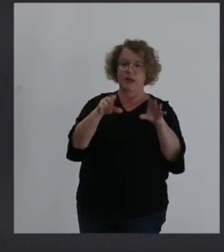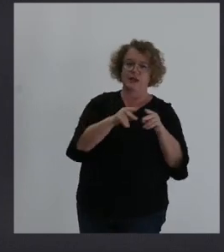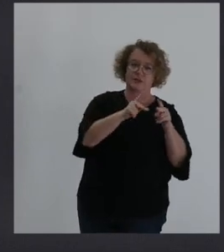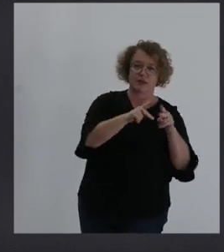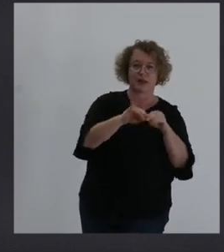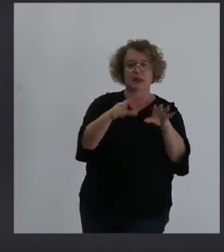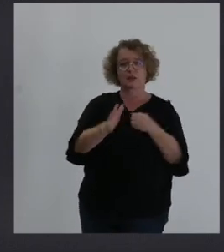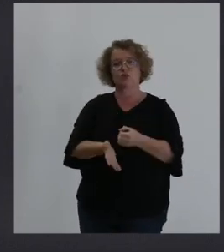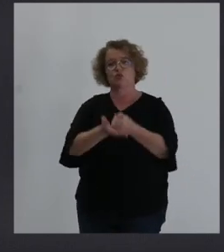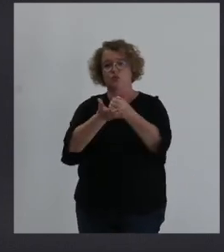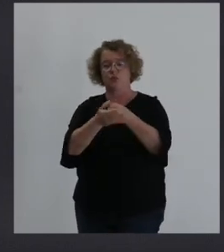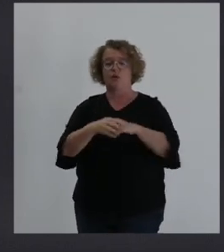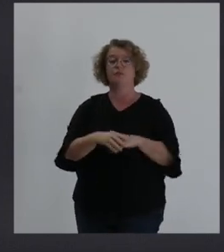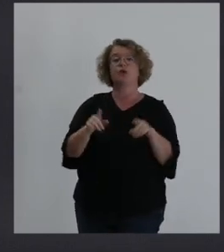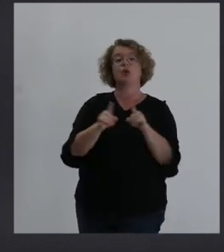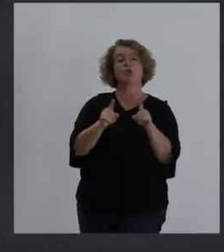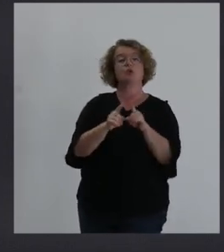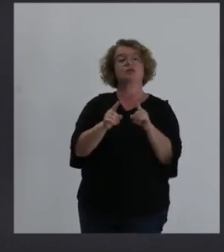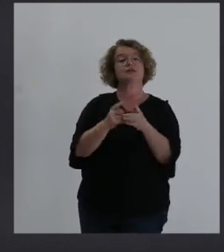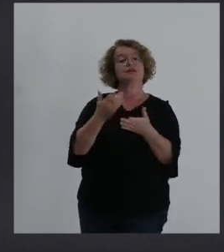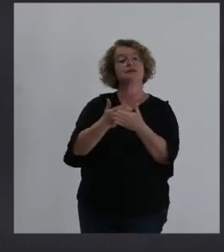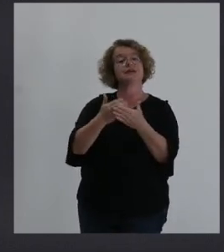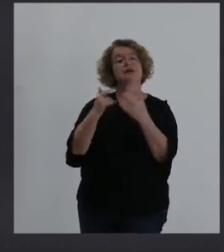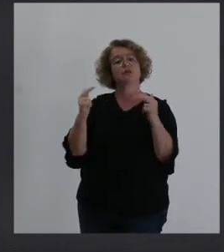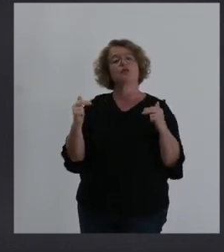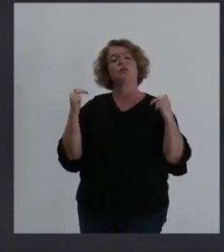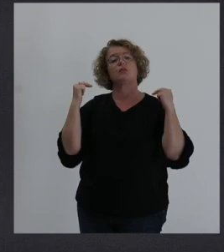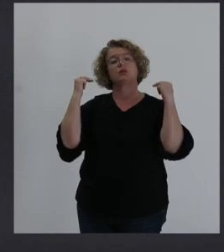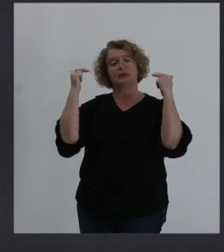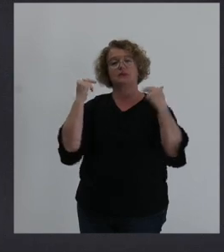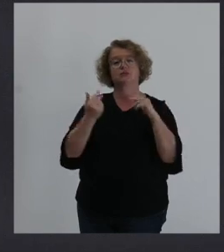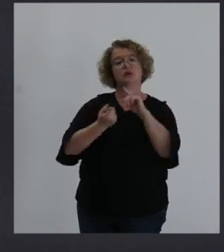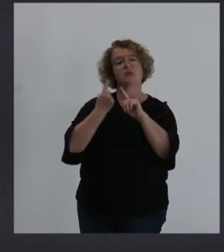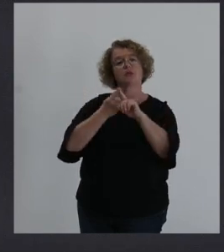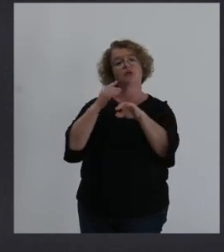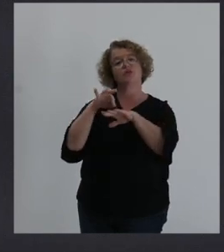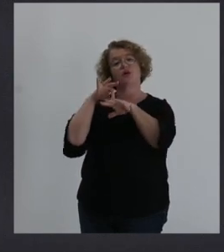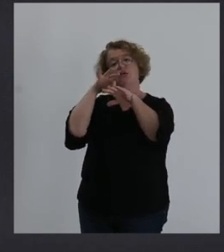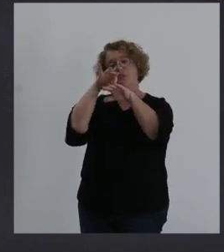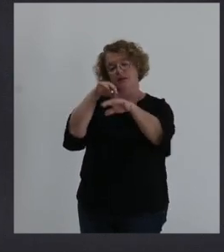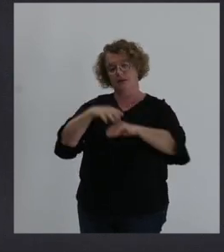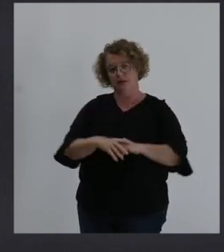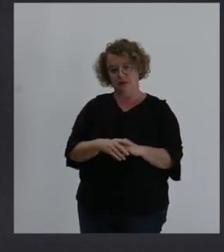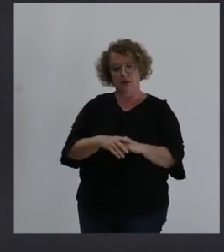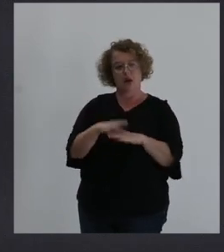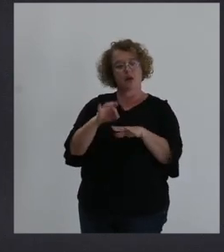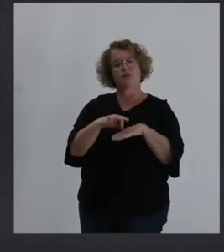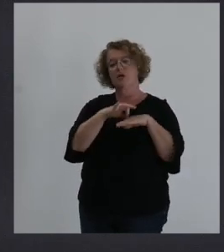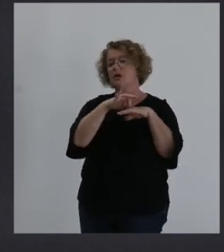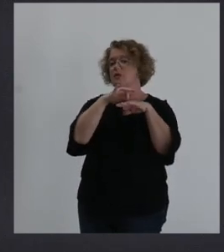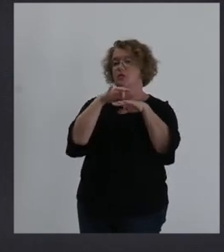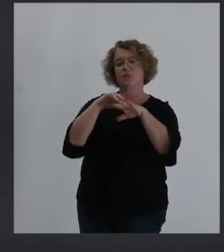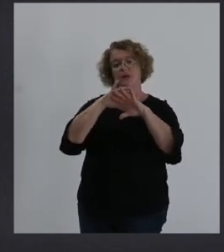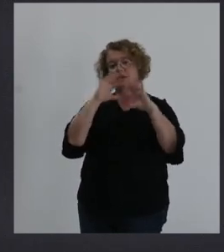support. Il faut trouver aussi, face à cette augmentation un peu brutale, les moyens de pouvoir accompagner de façon la plus